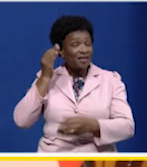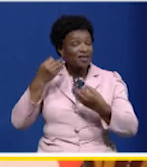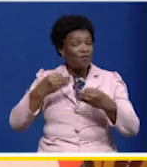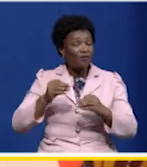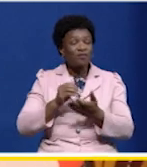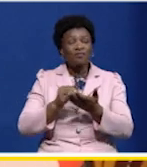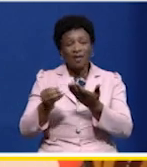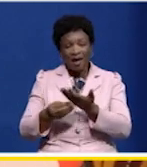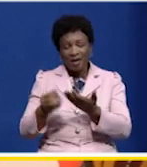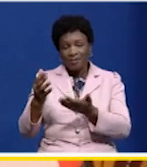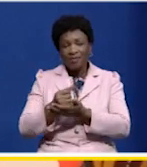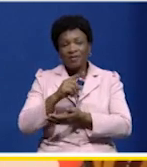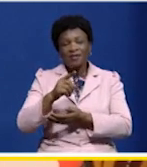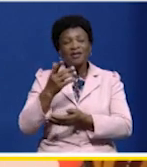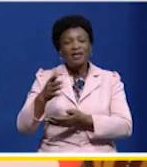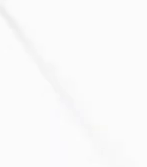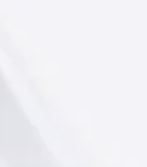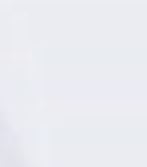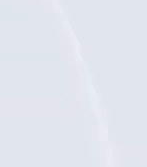asa zanzibar